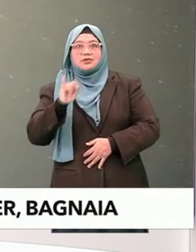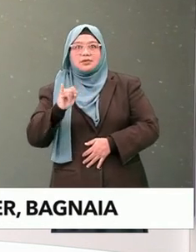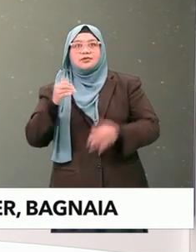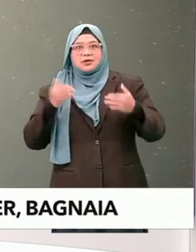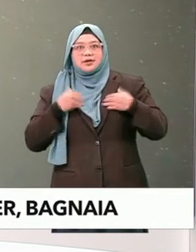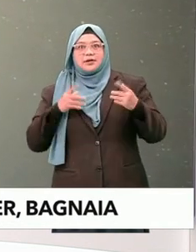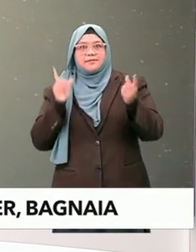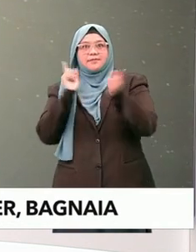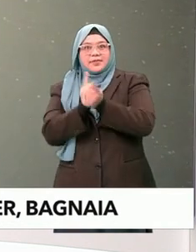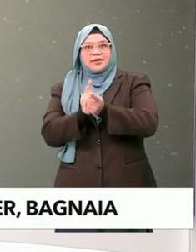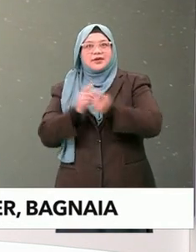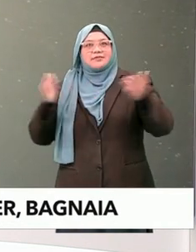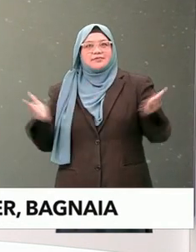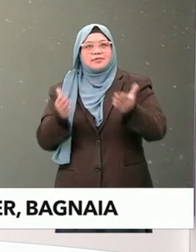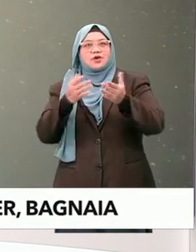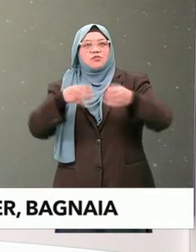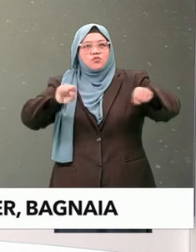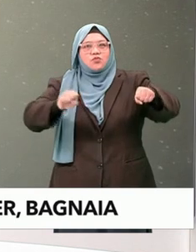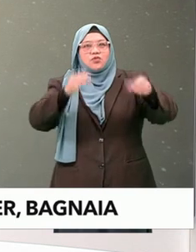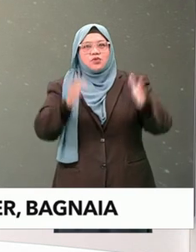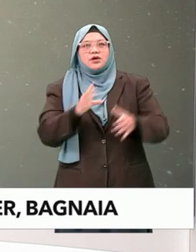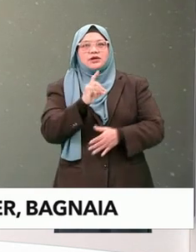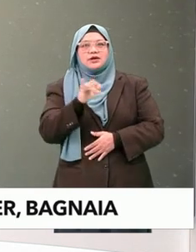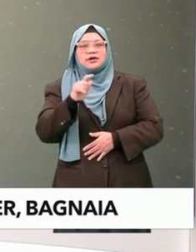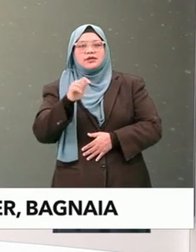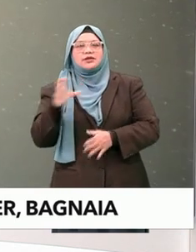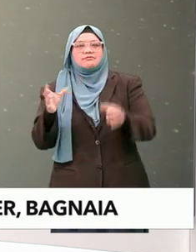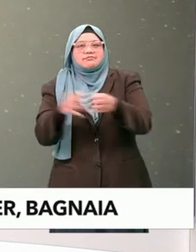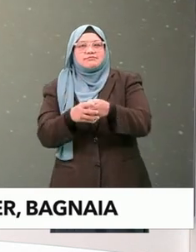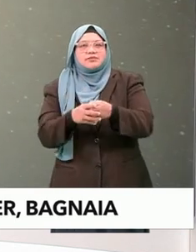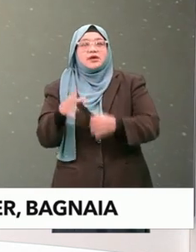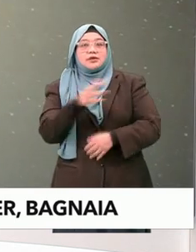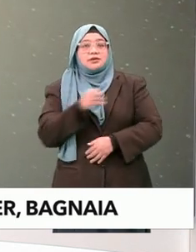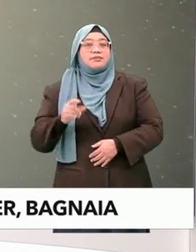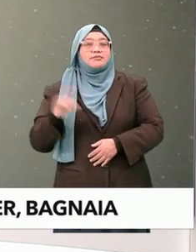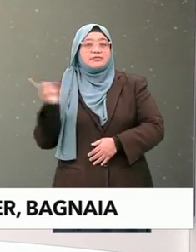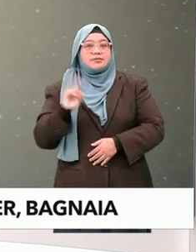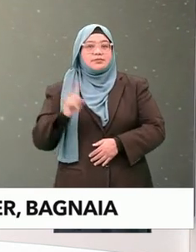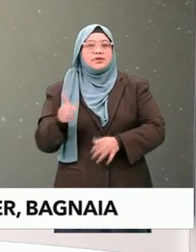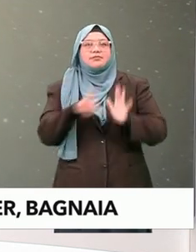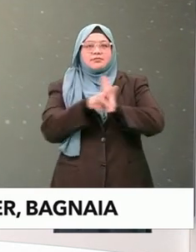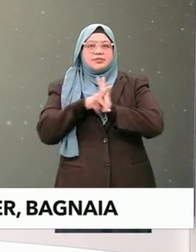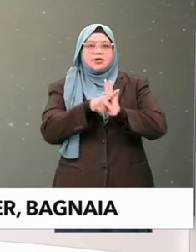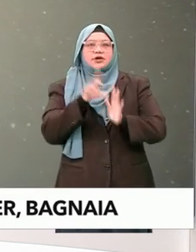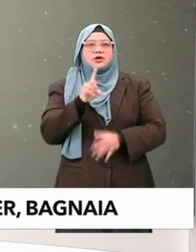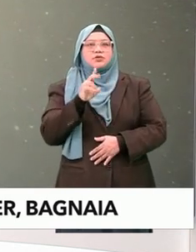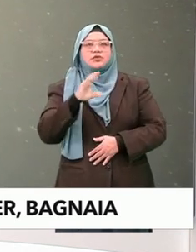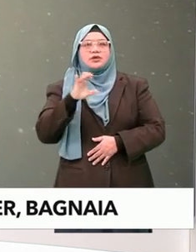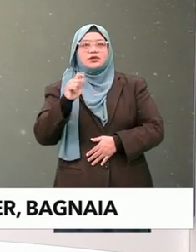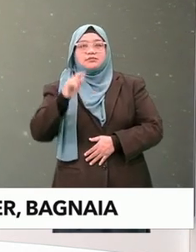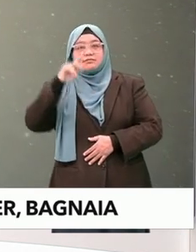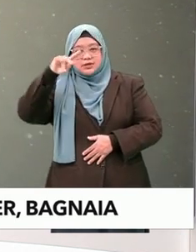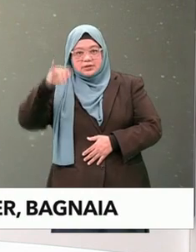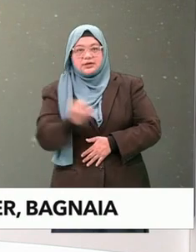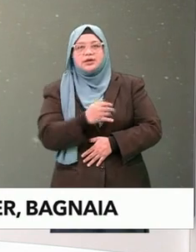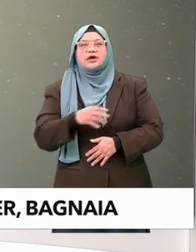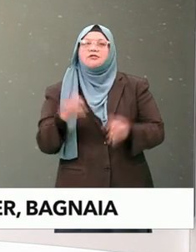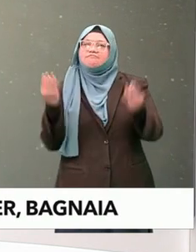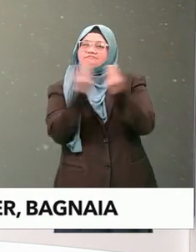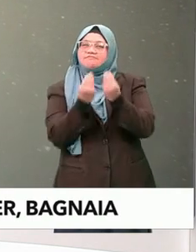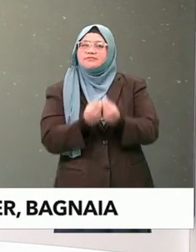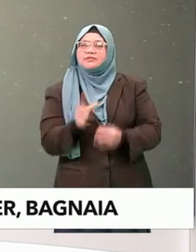meet and great bersama dengan penuh mendekati Lenovo tim berlangsung di pusat permainan dekat Indonesia di Petaling Jaya hampir